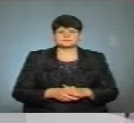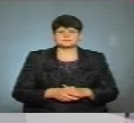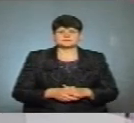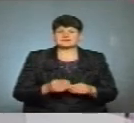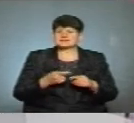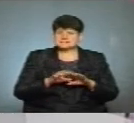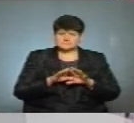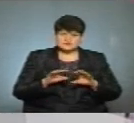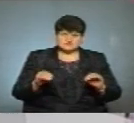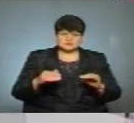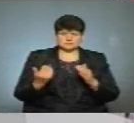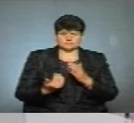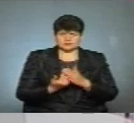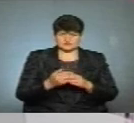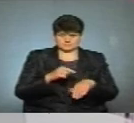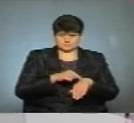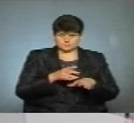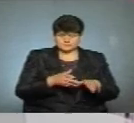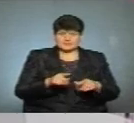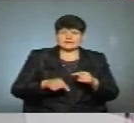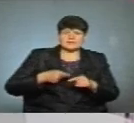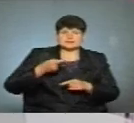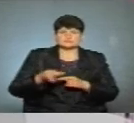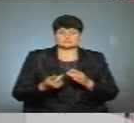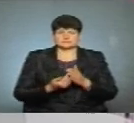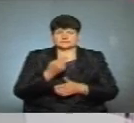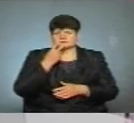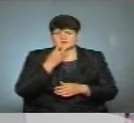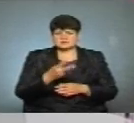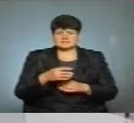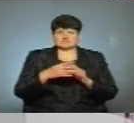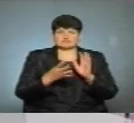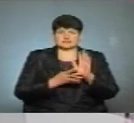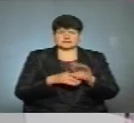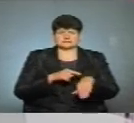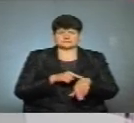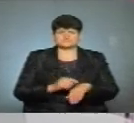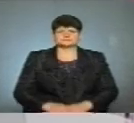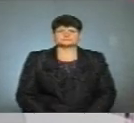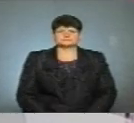Це вся інформація на цю годину. Наступний випуск новин дивіться вже о 19:00.